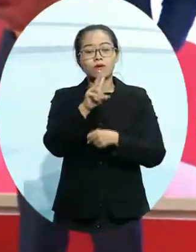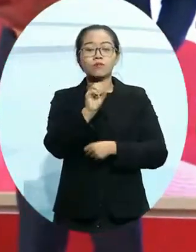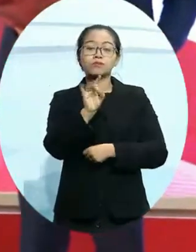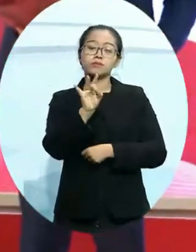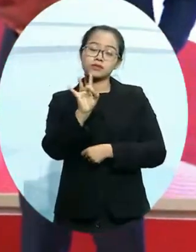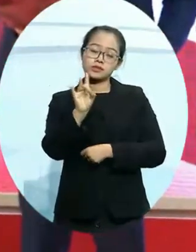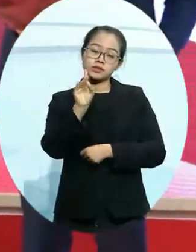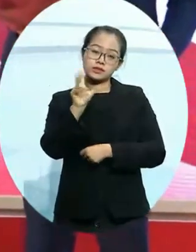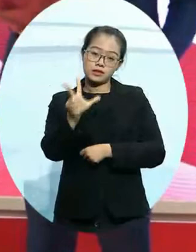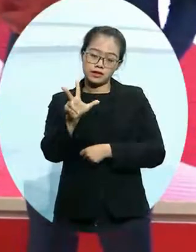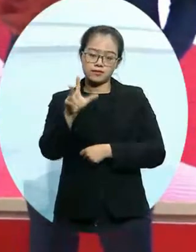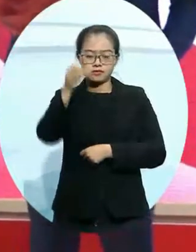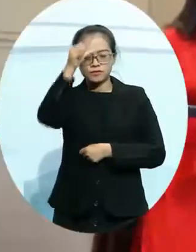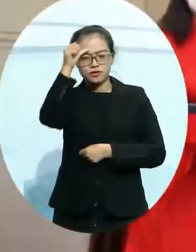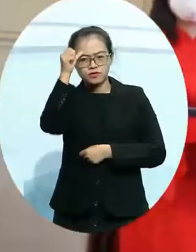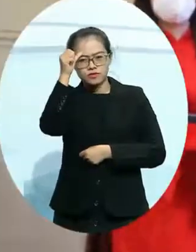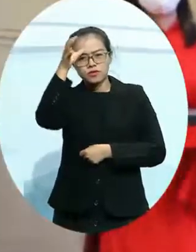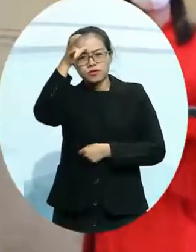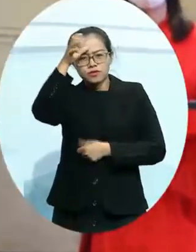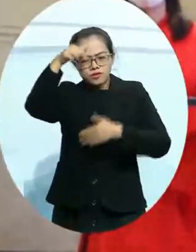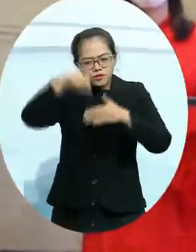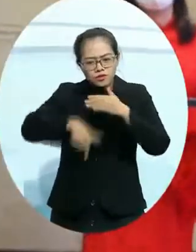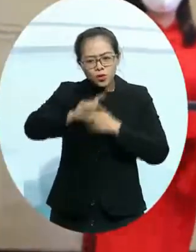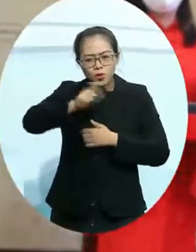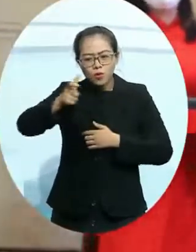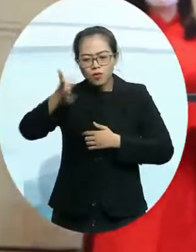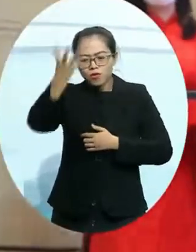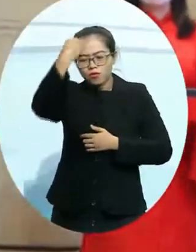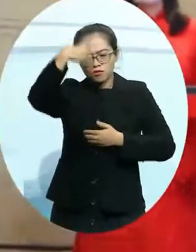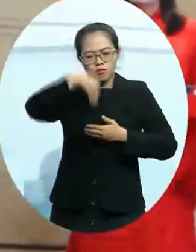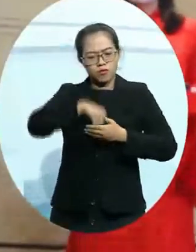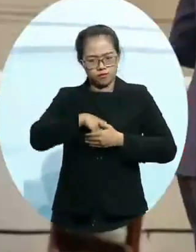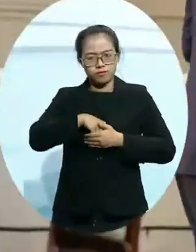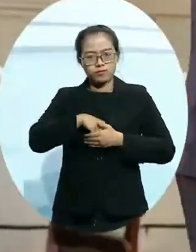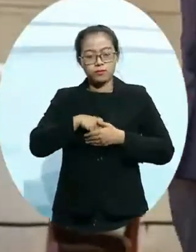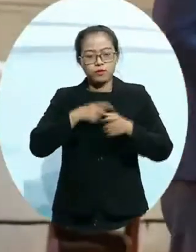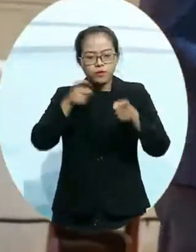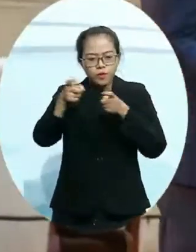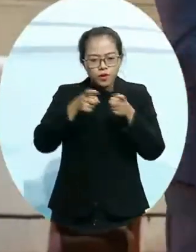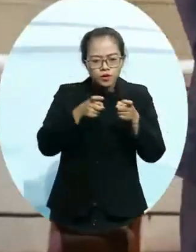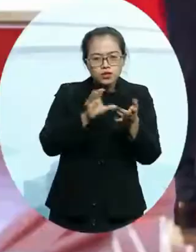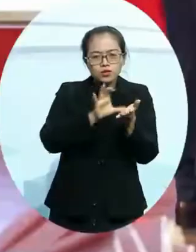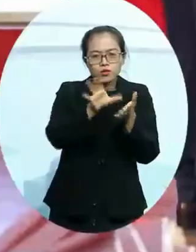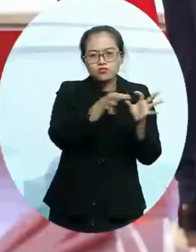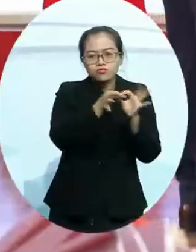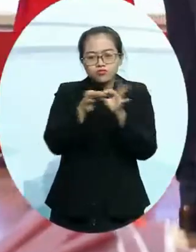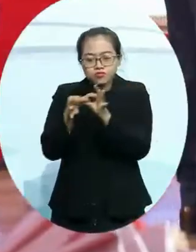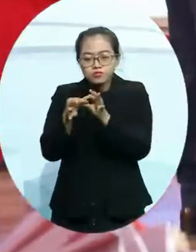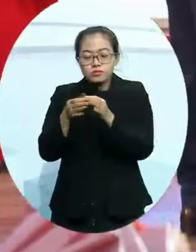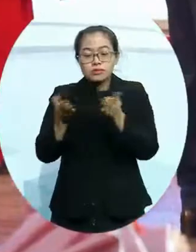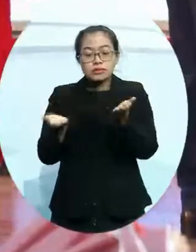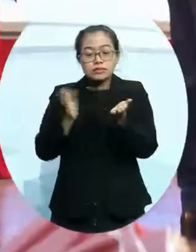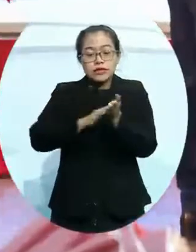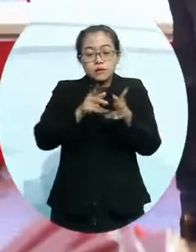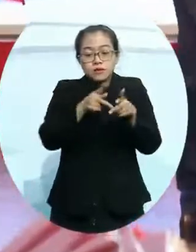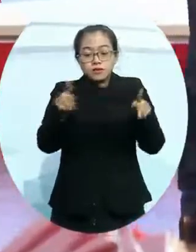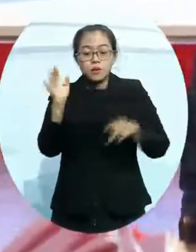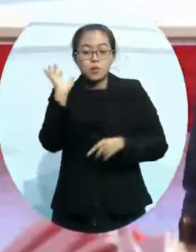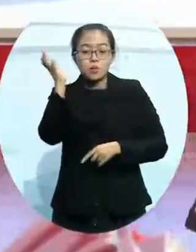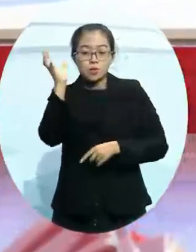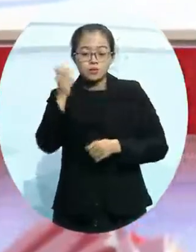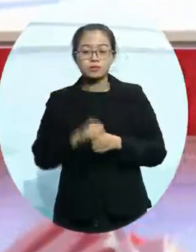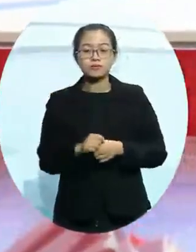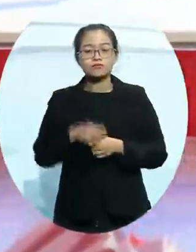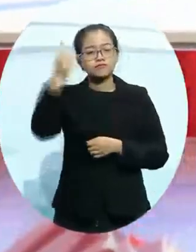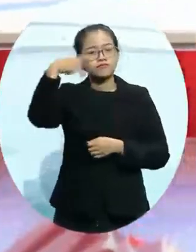cho sinh viên những kiến thức chuyên sâu về logistics, quản lý chuỗi cung ứng, từ đó nâng cao khả năng hoạch định các chiến lược kinh doanh quốc tế, thiết lập